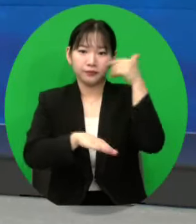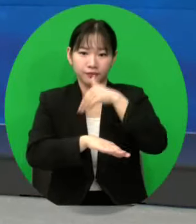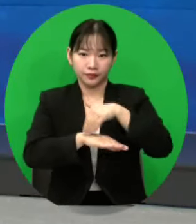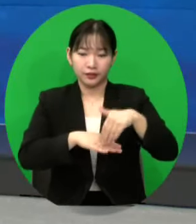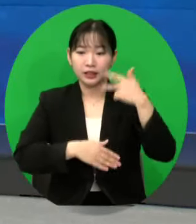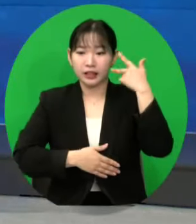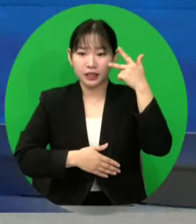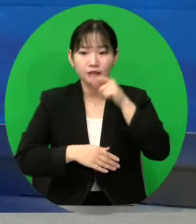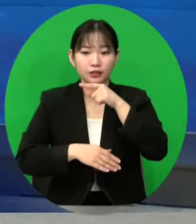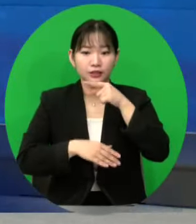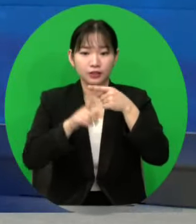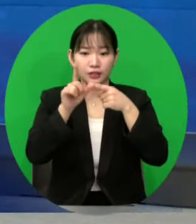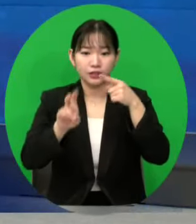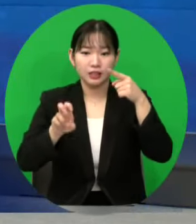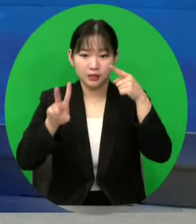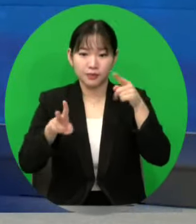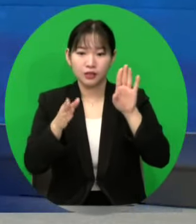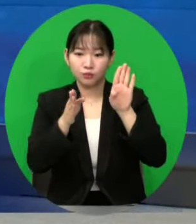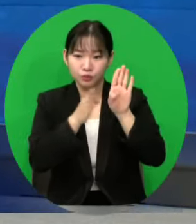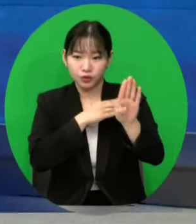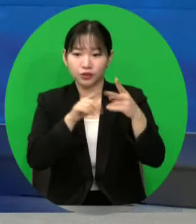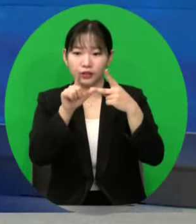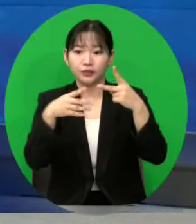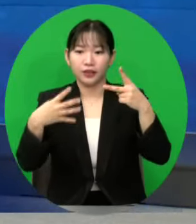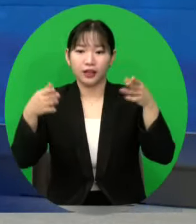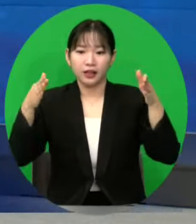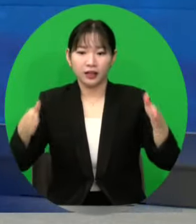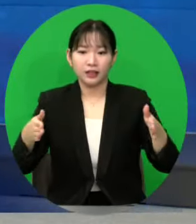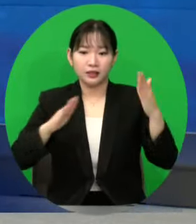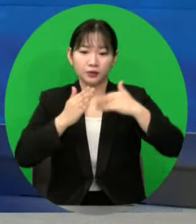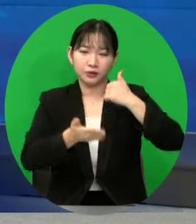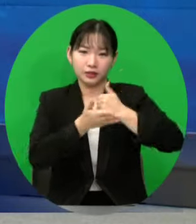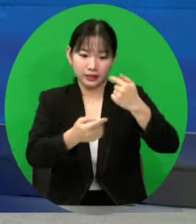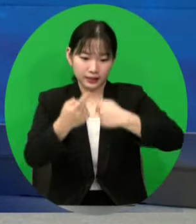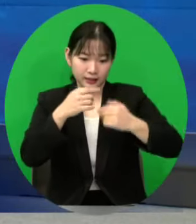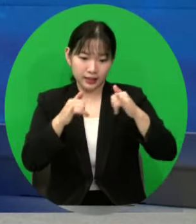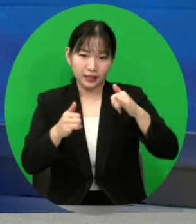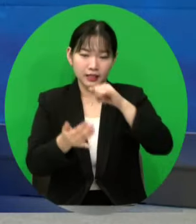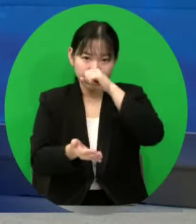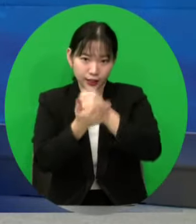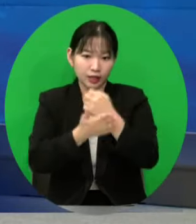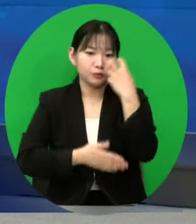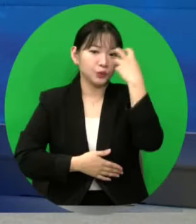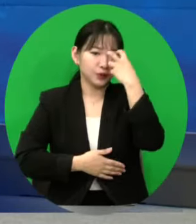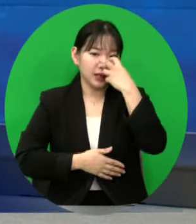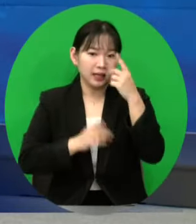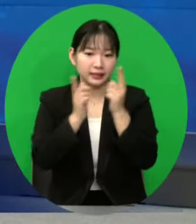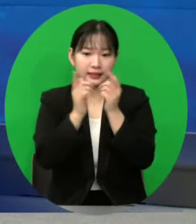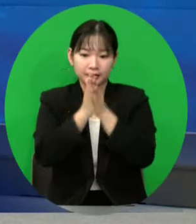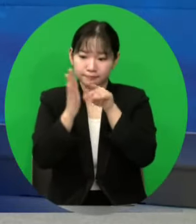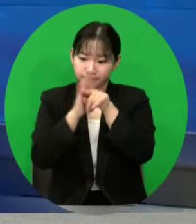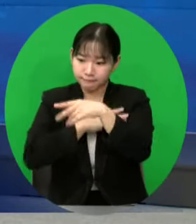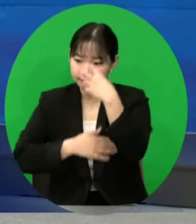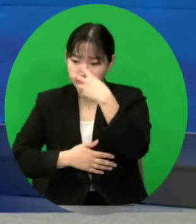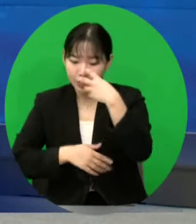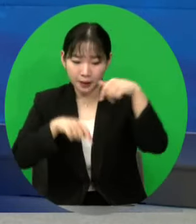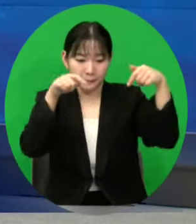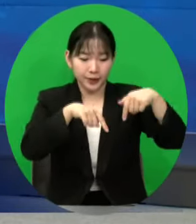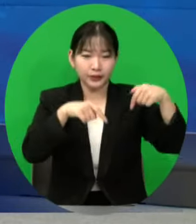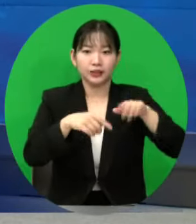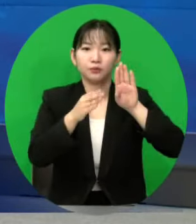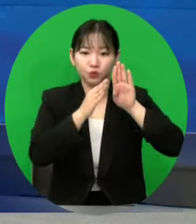다음 주 1월 22일 이후부터 2월 4일까지 공천 신청자에 대한 후보 적합도 조사, 현장 실사, 면접 심사를